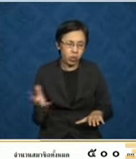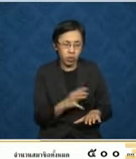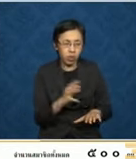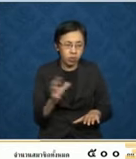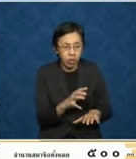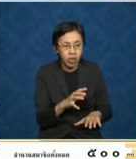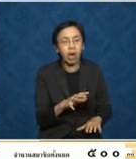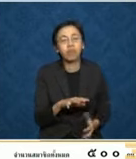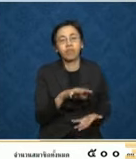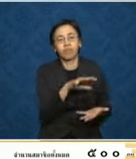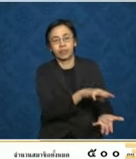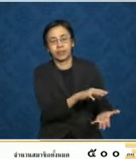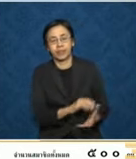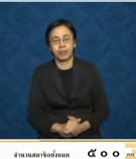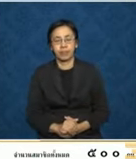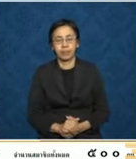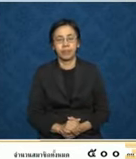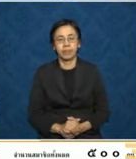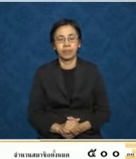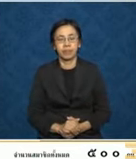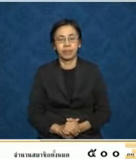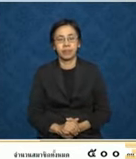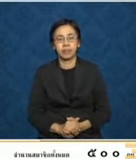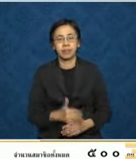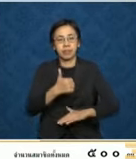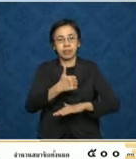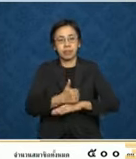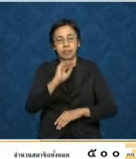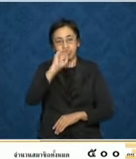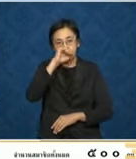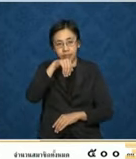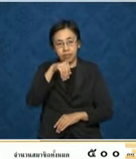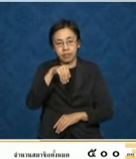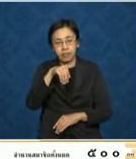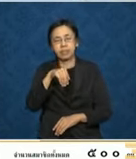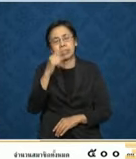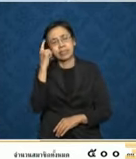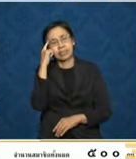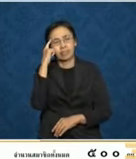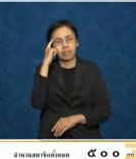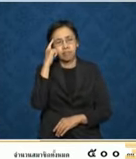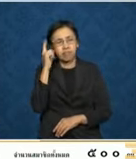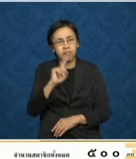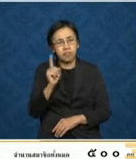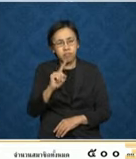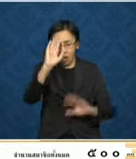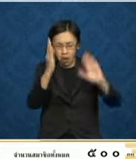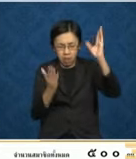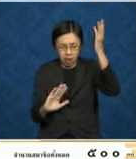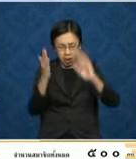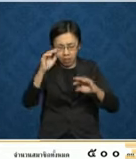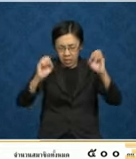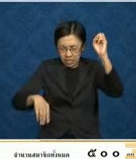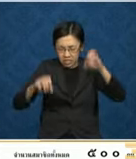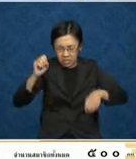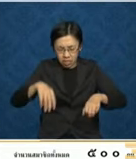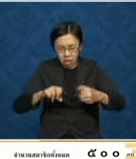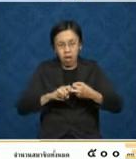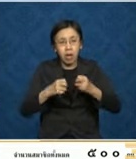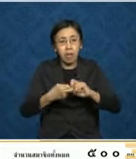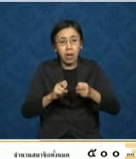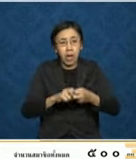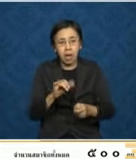ไปนะคะทีนี้เนี่ยทางผู้บริหารของเทศบาลตำบลสารภีเขาก็ได้เล็งเห็นถึงความสำคัญของปัญหาการเ